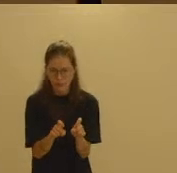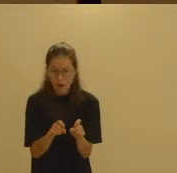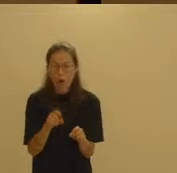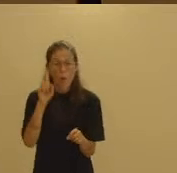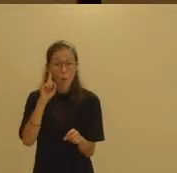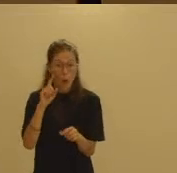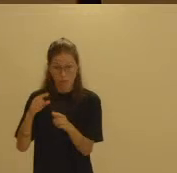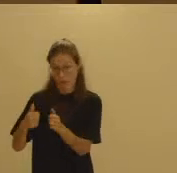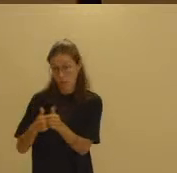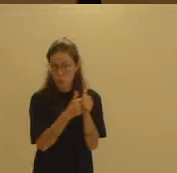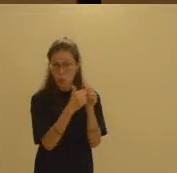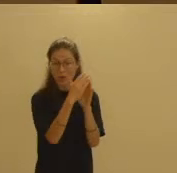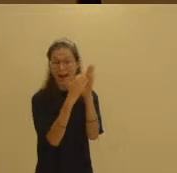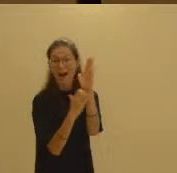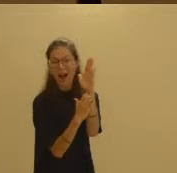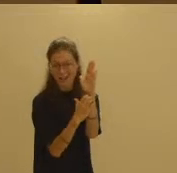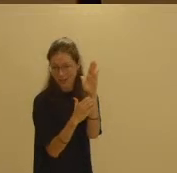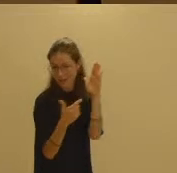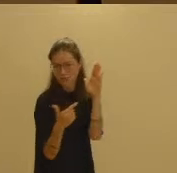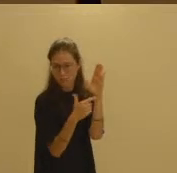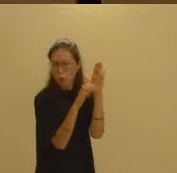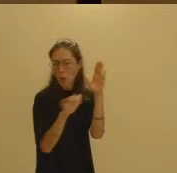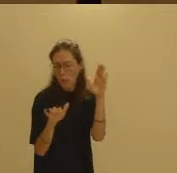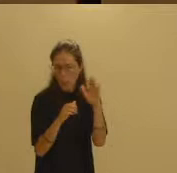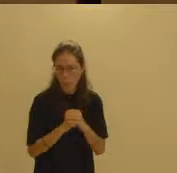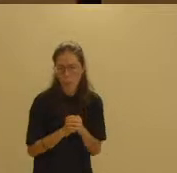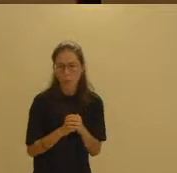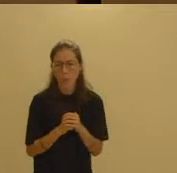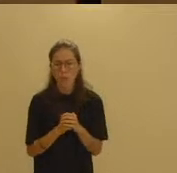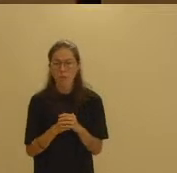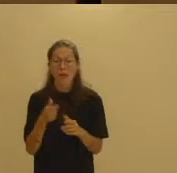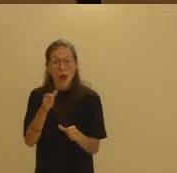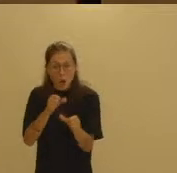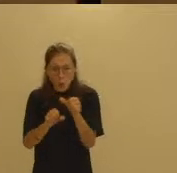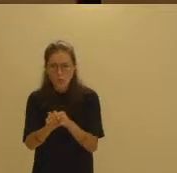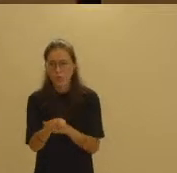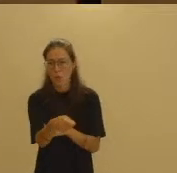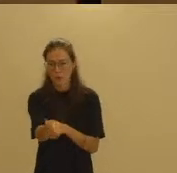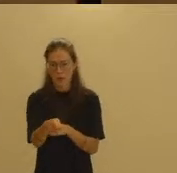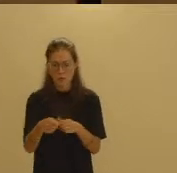1498, dont la surface principale est inférieure à 400 m²